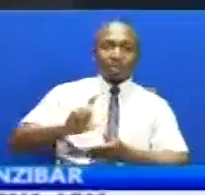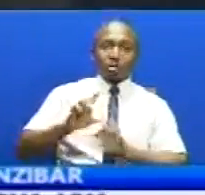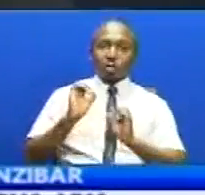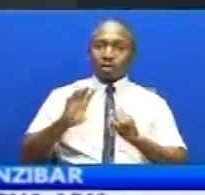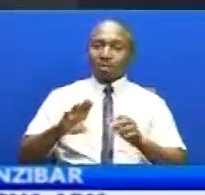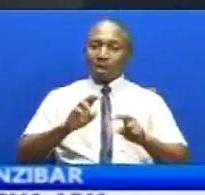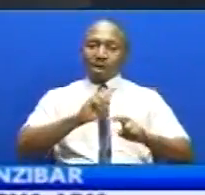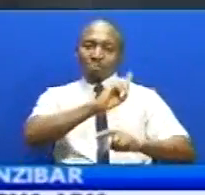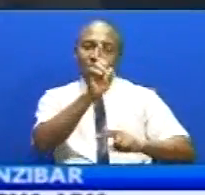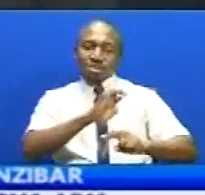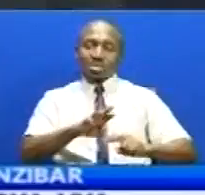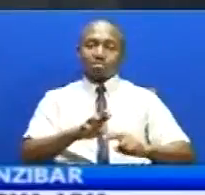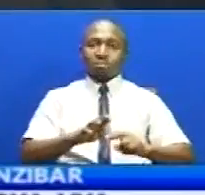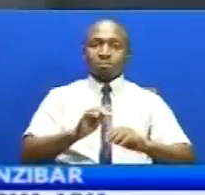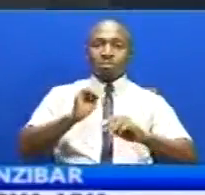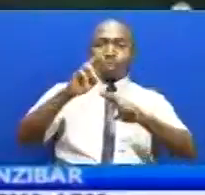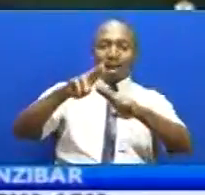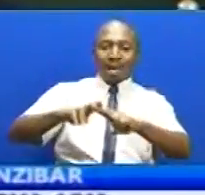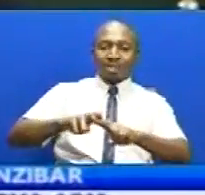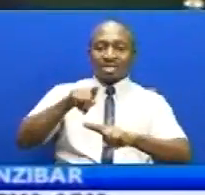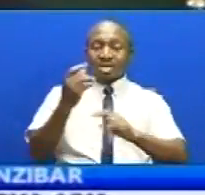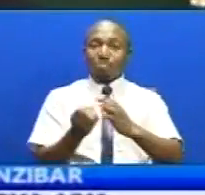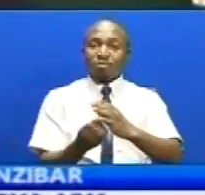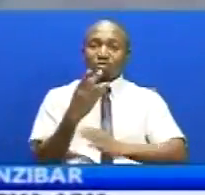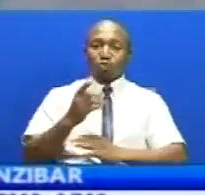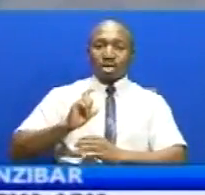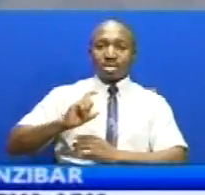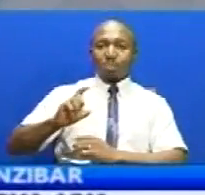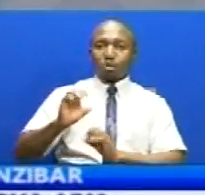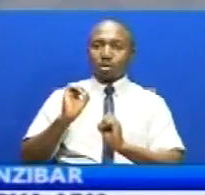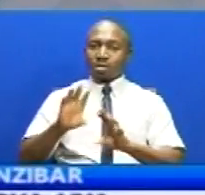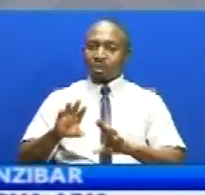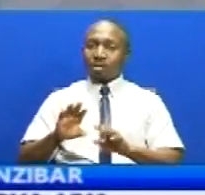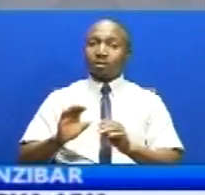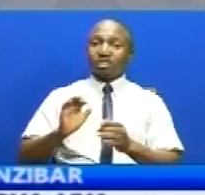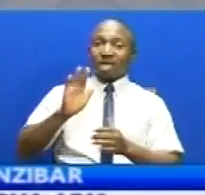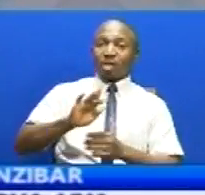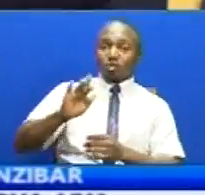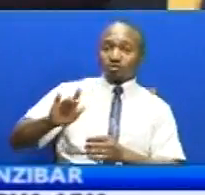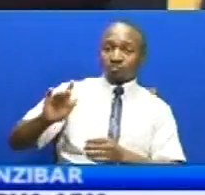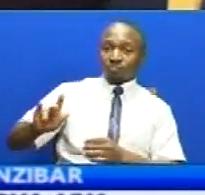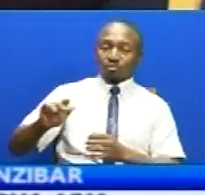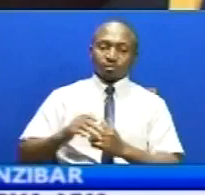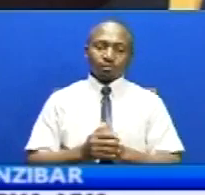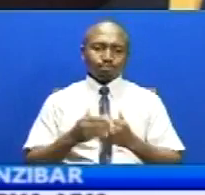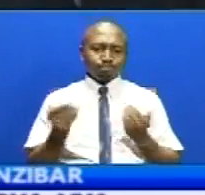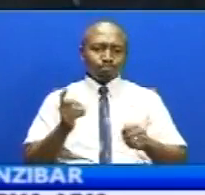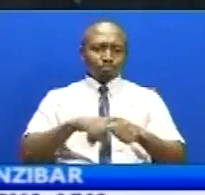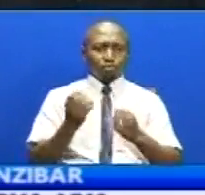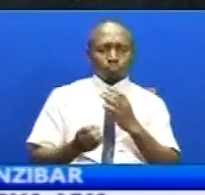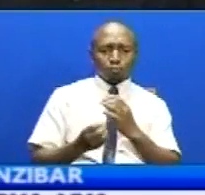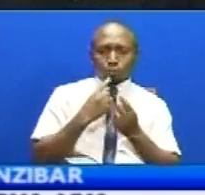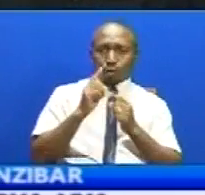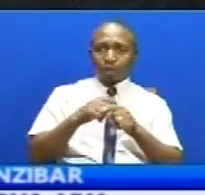Mzanzibari mkazi, ikiwa ni uzinduzi wa kitambulisho kipya cha elektroniki. Akizungumza katika uzinduzi huo,